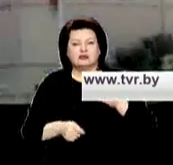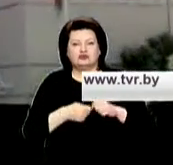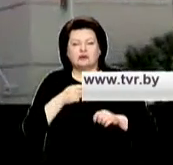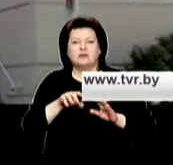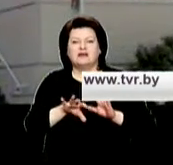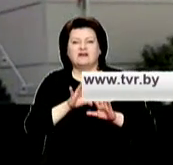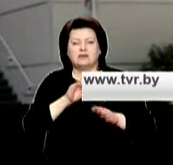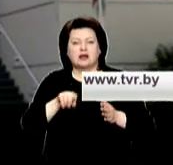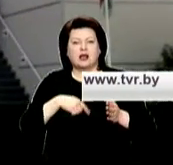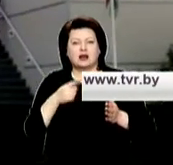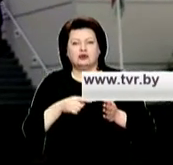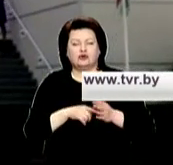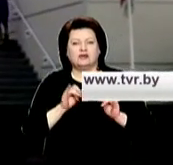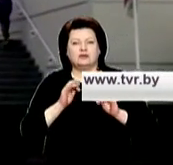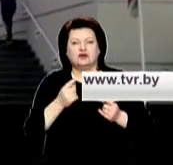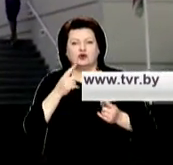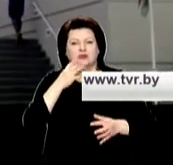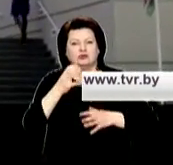выборе городов для проведения крупных международных турниров